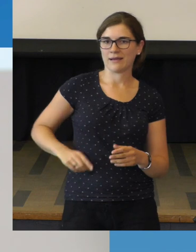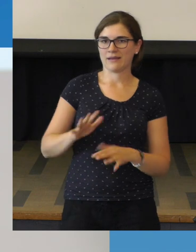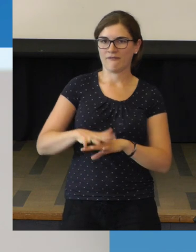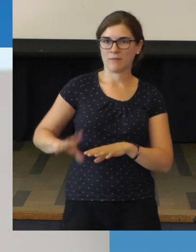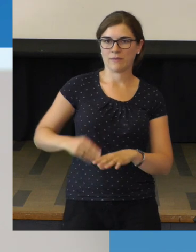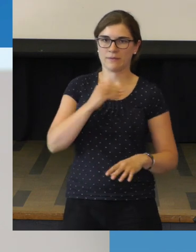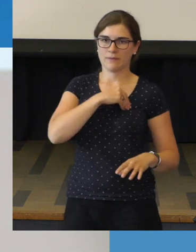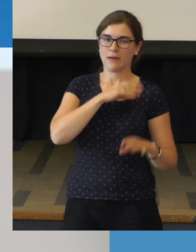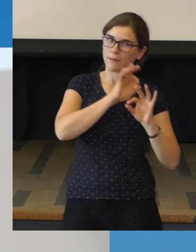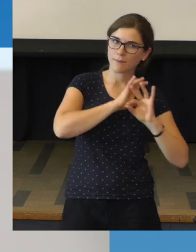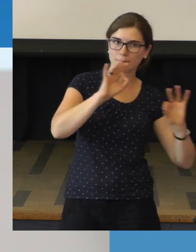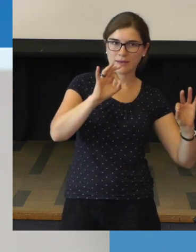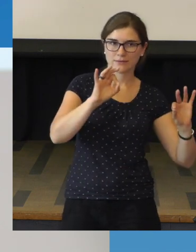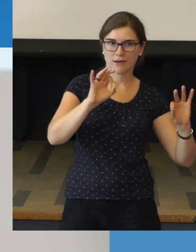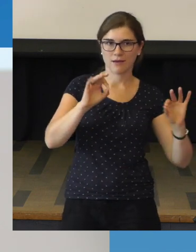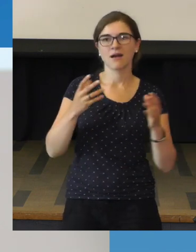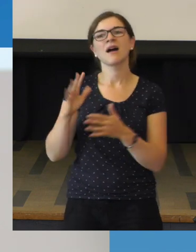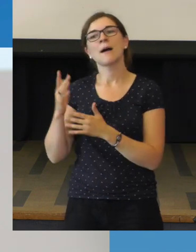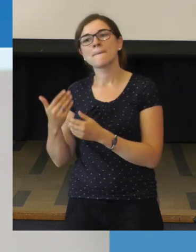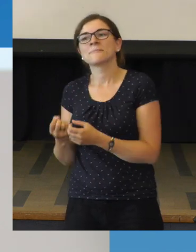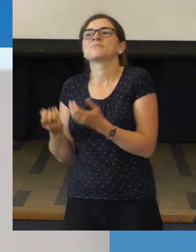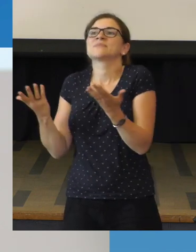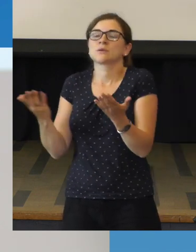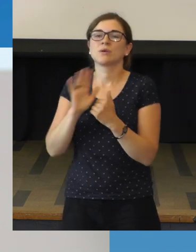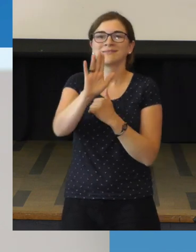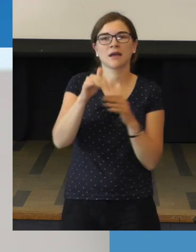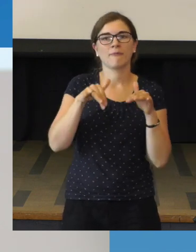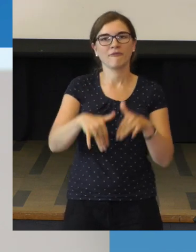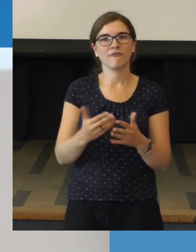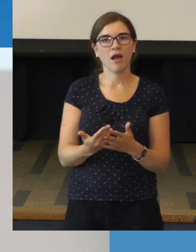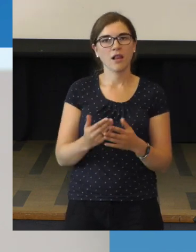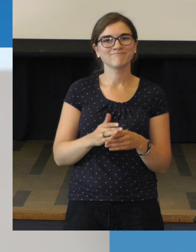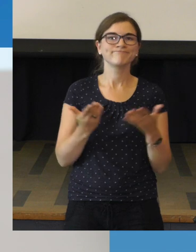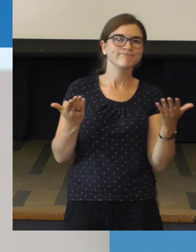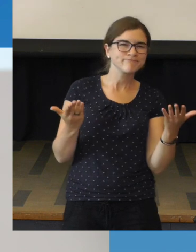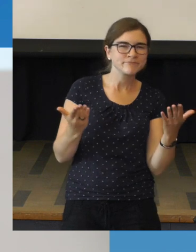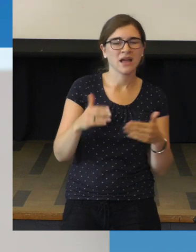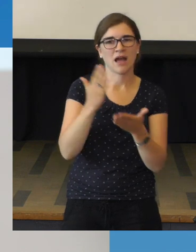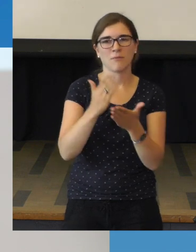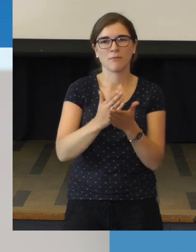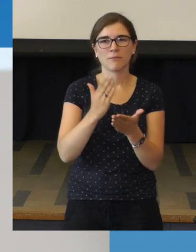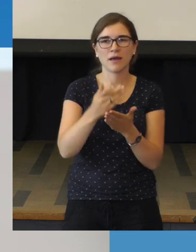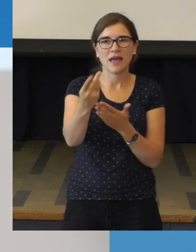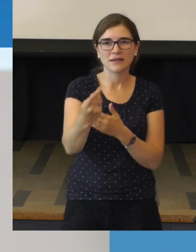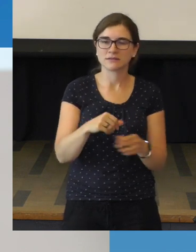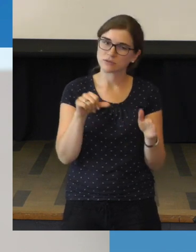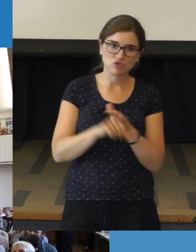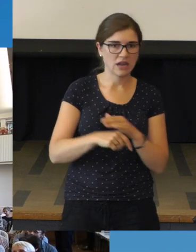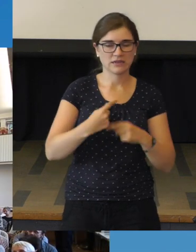das in dem individuellen Fall zur katastrophalen Ausgang geführt hat, tut mir leid, ist aber prinzipiell die richtige Therapie